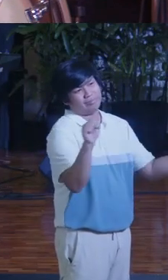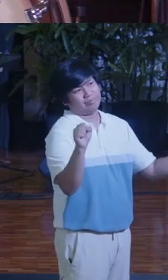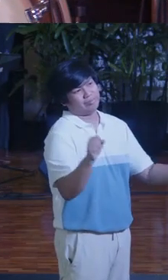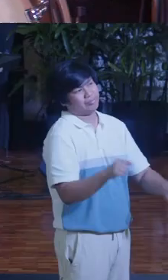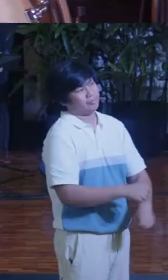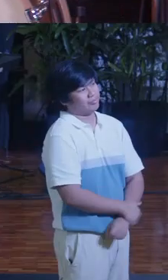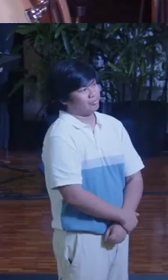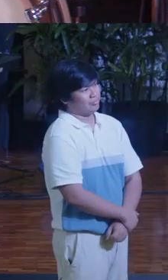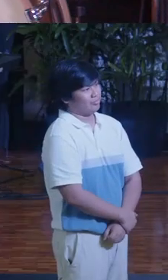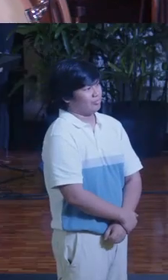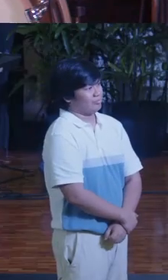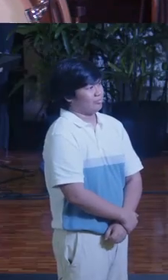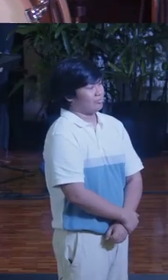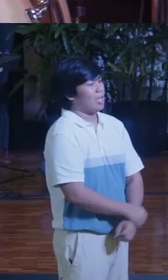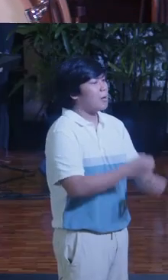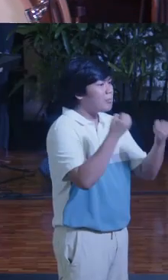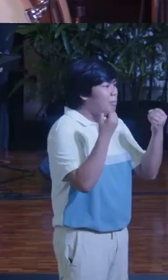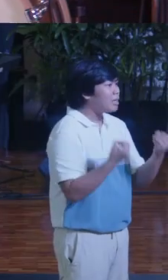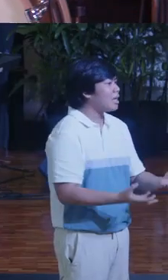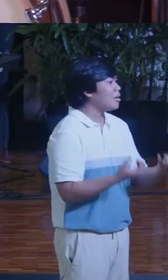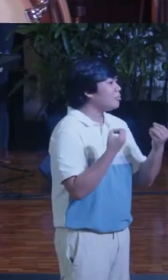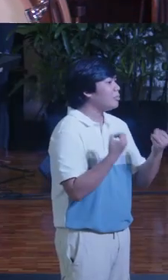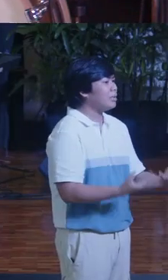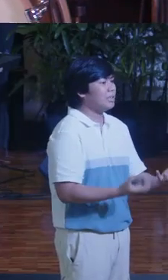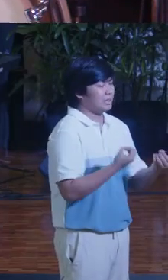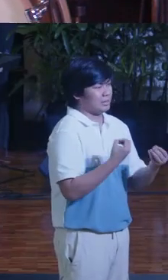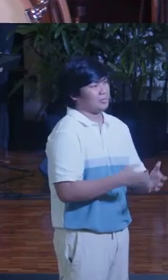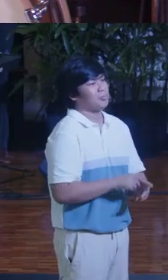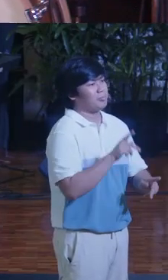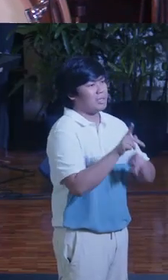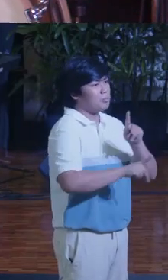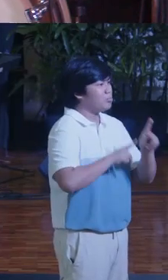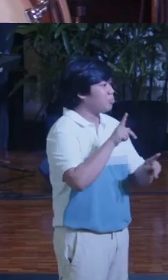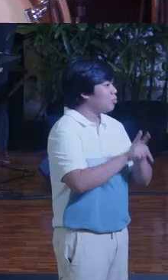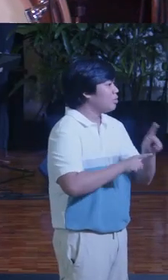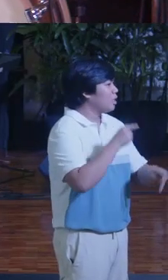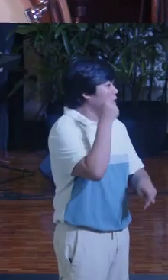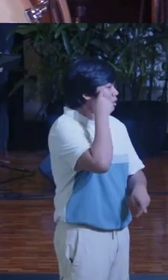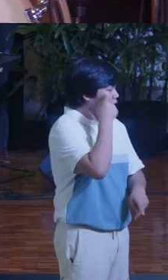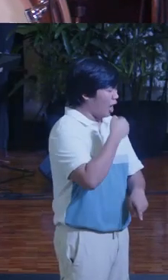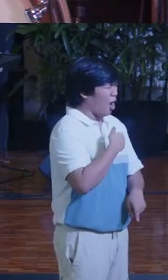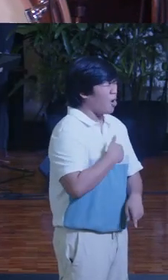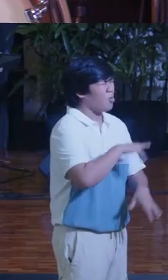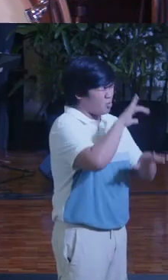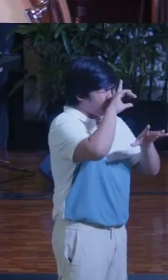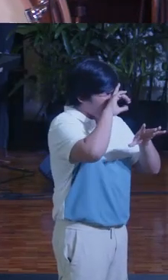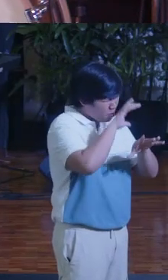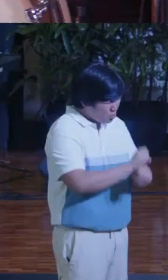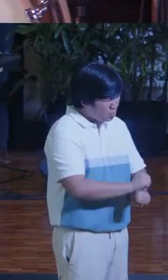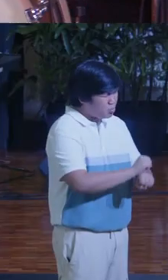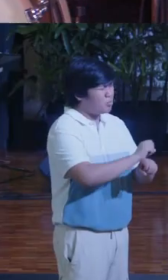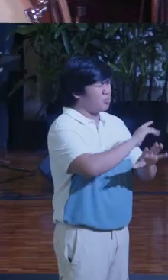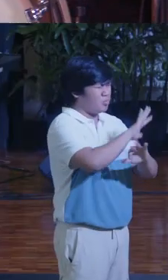sa kaligtasan na sa pamamagitan ng pananampalataya plus